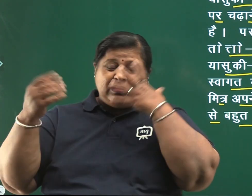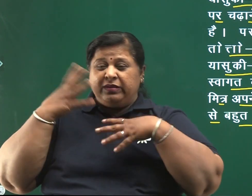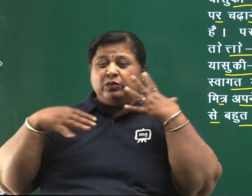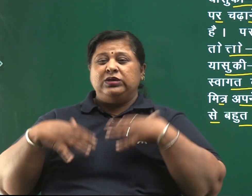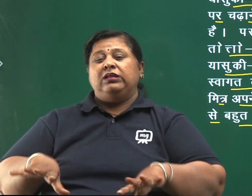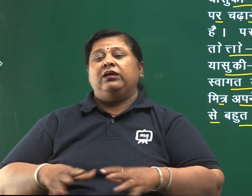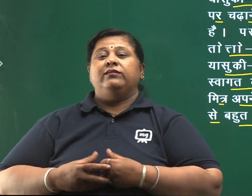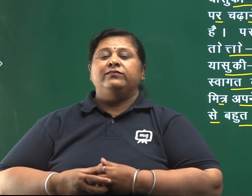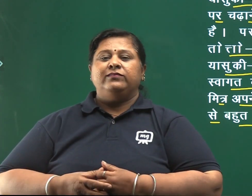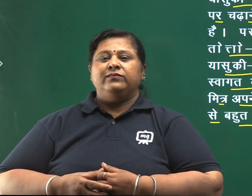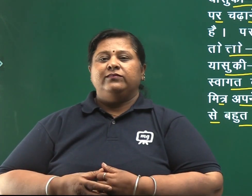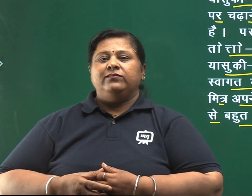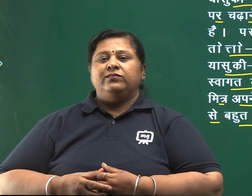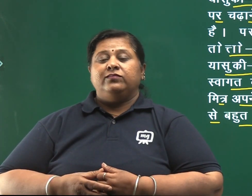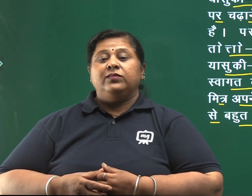जाते हैं।